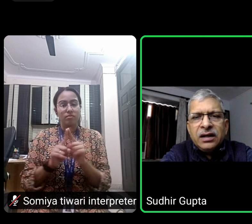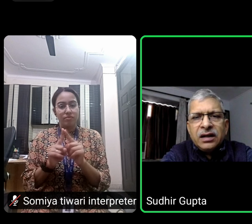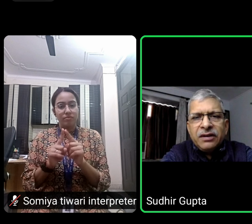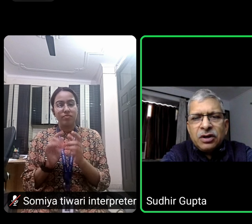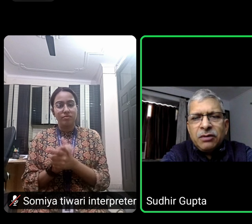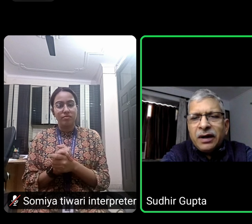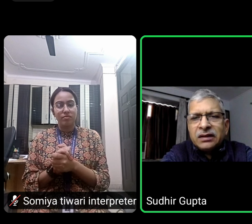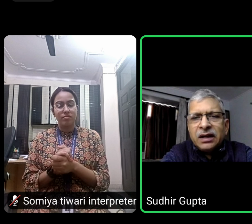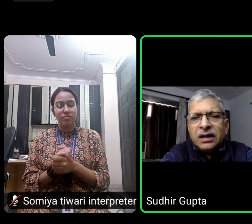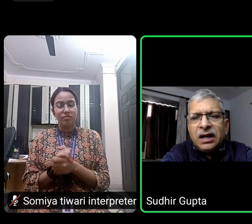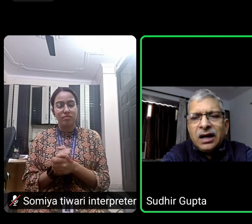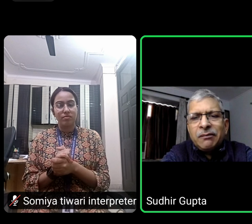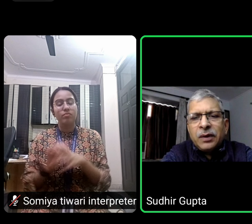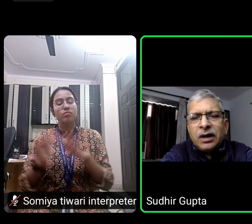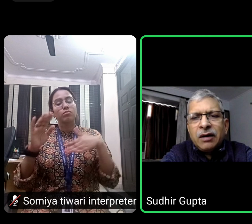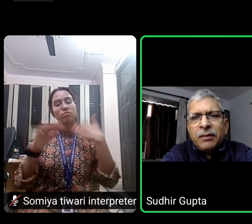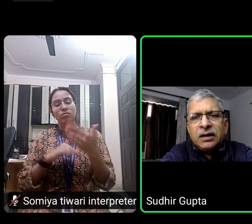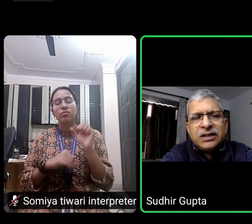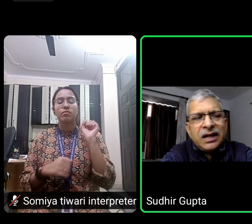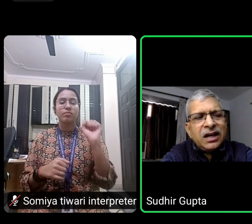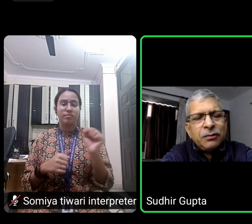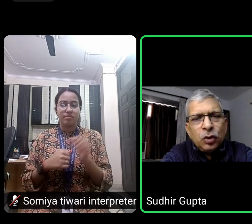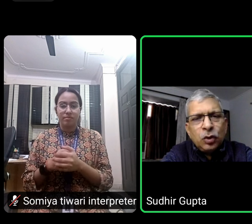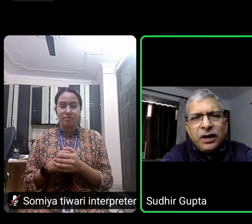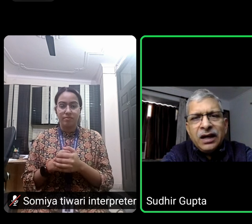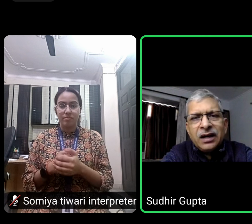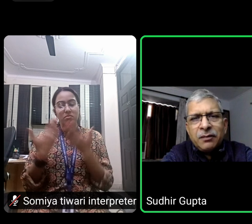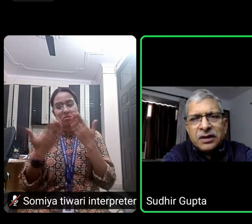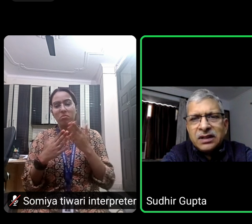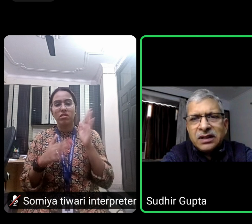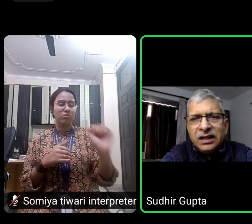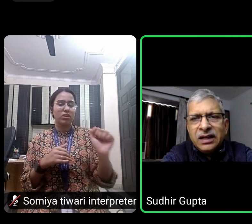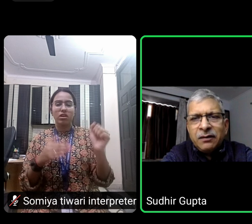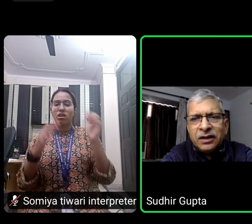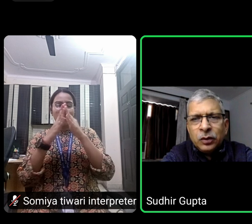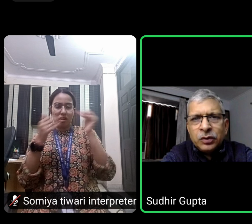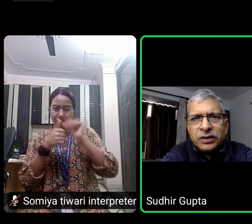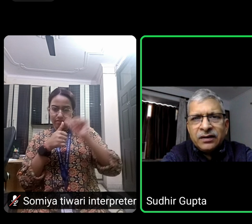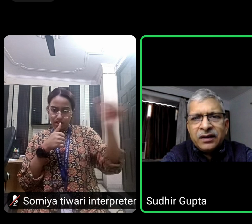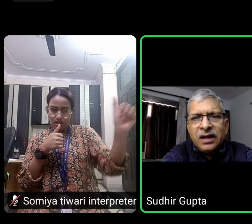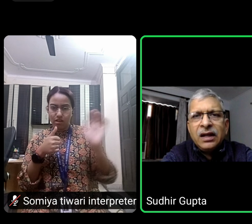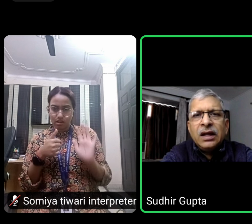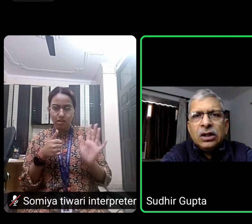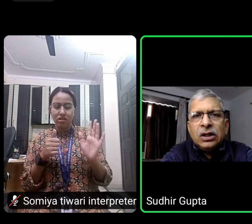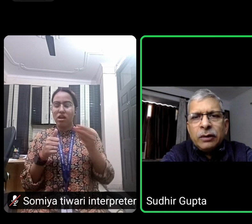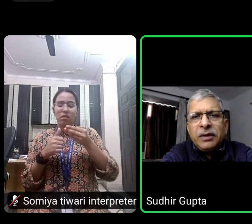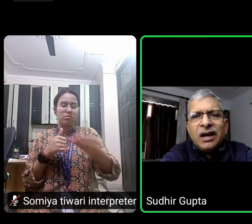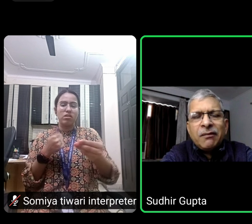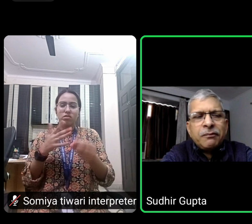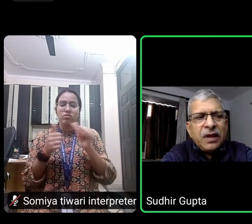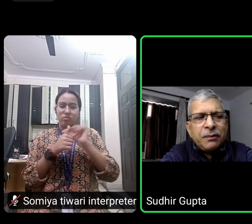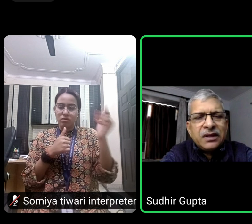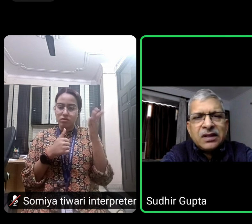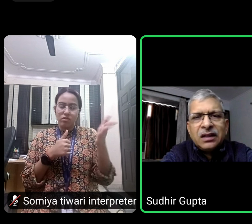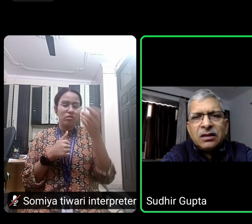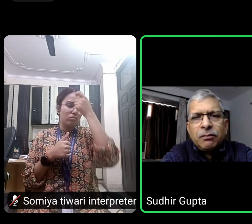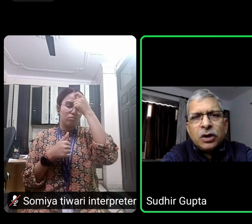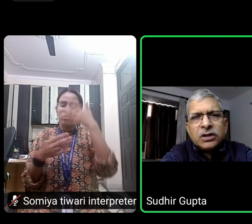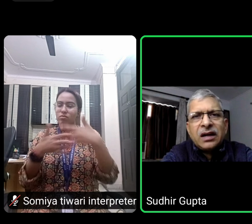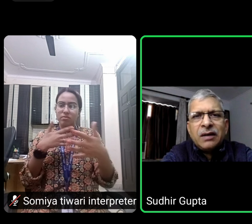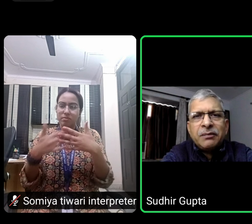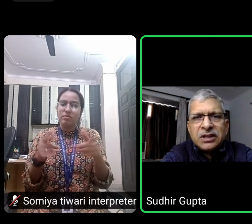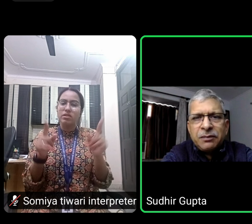अर्ली इंटरवेंशन में बात करके आप अपना, चाहे अगर आप दूर भी हैं, अगर आप नजदीक नहीं है हमारे दोनों सेंटर्स के, तब भी आप, आपके